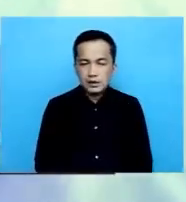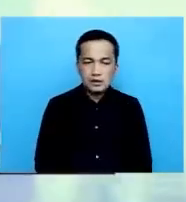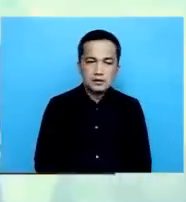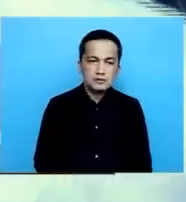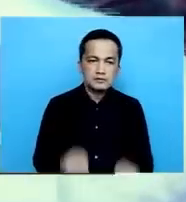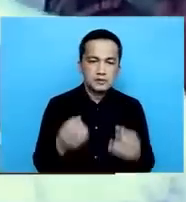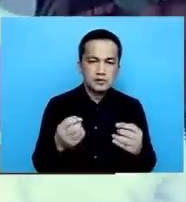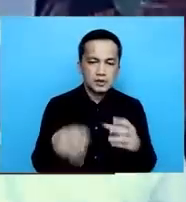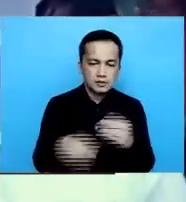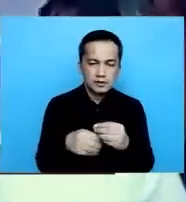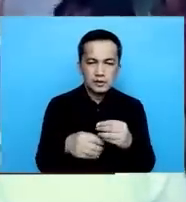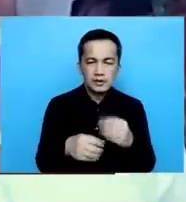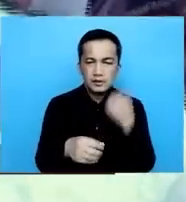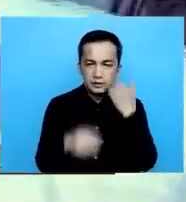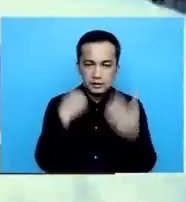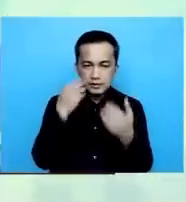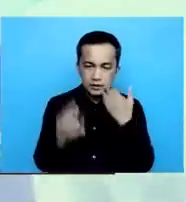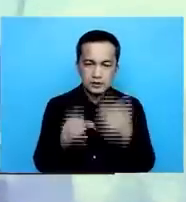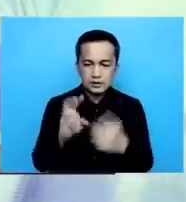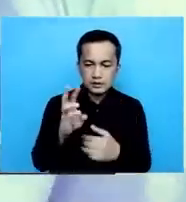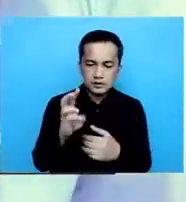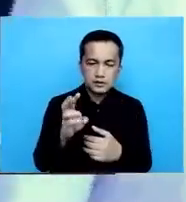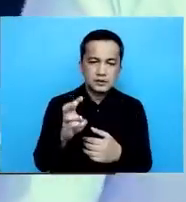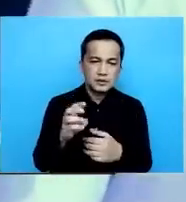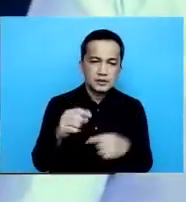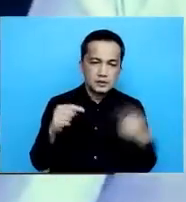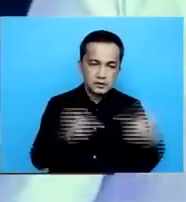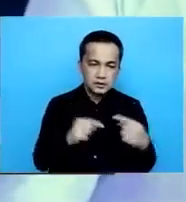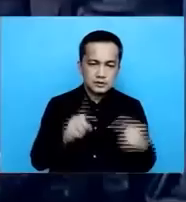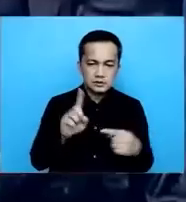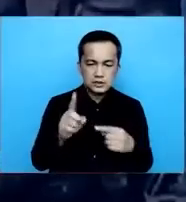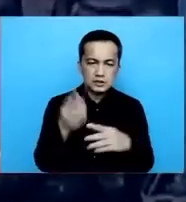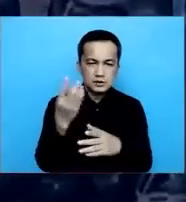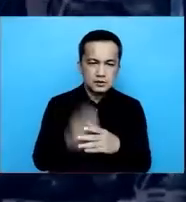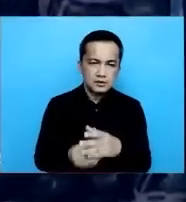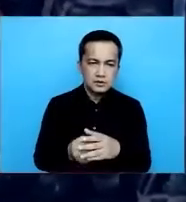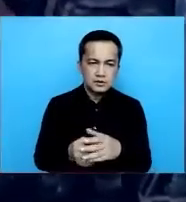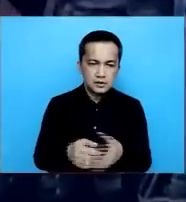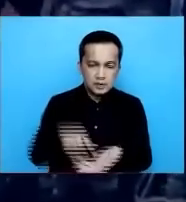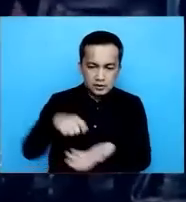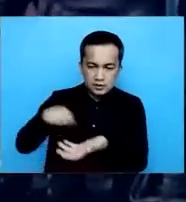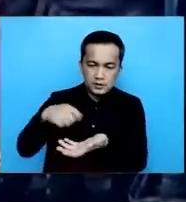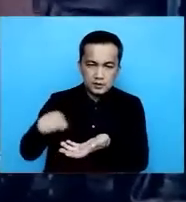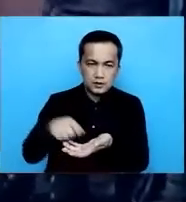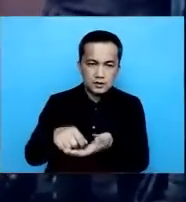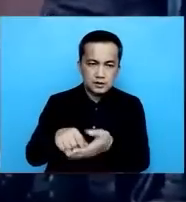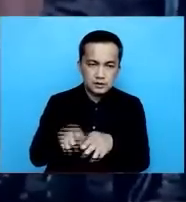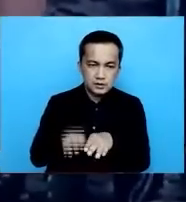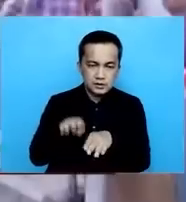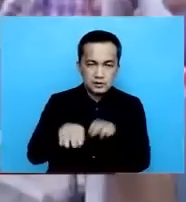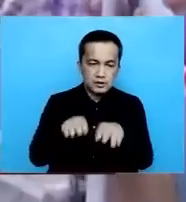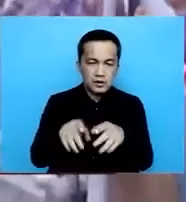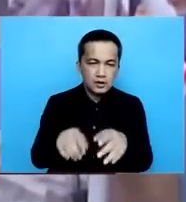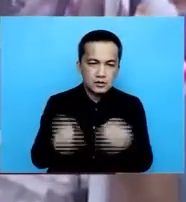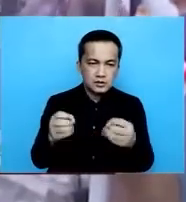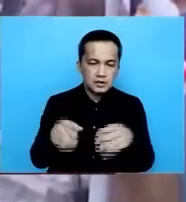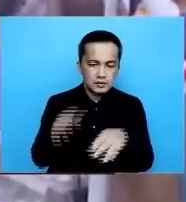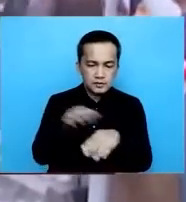sugatan at may isang nawawala. Sa inisyal na investigasyon, bumigay ang semento sa ibabaw ng stepwell sa dami ng mga